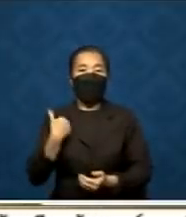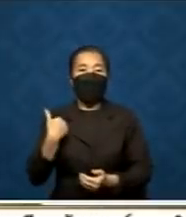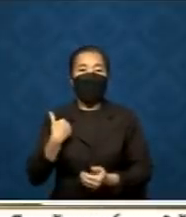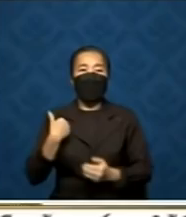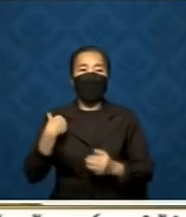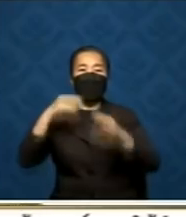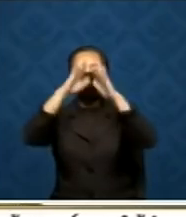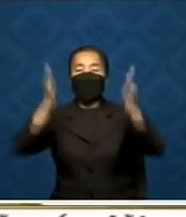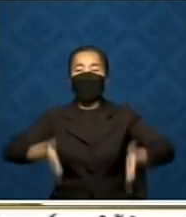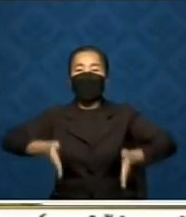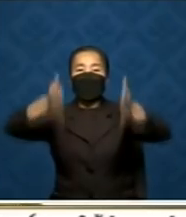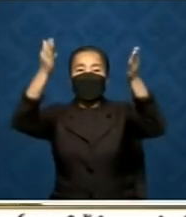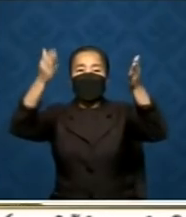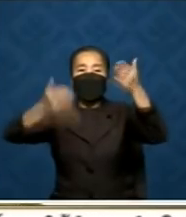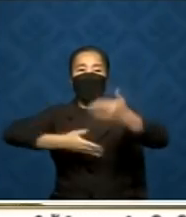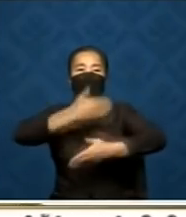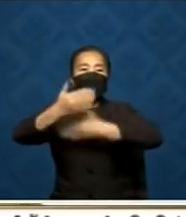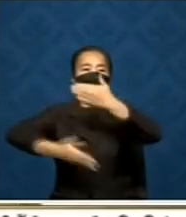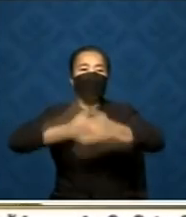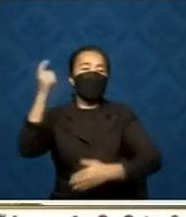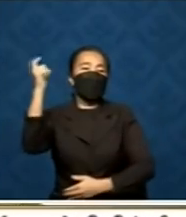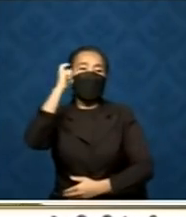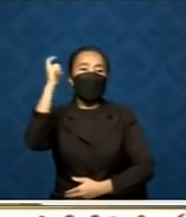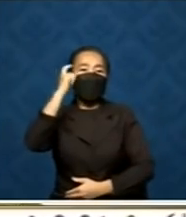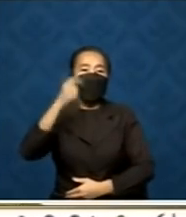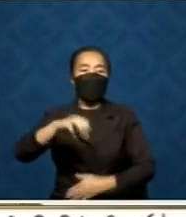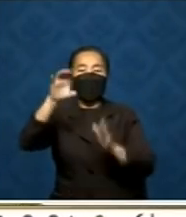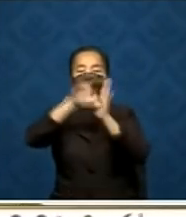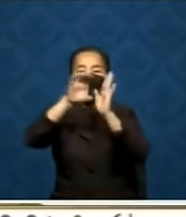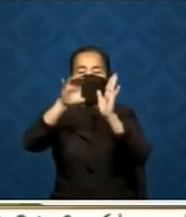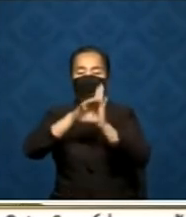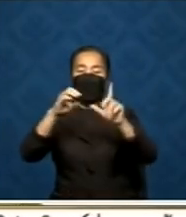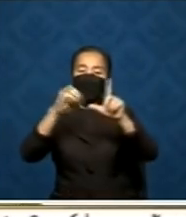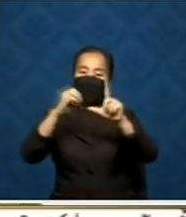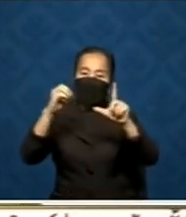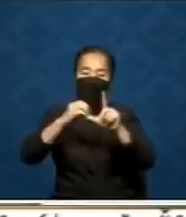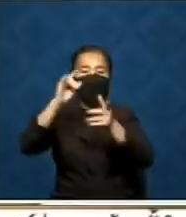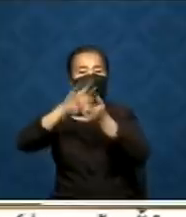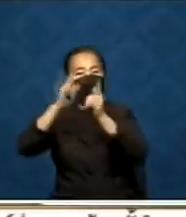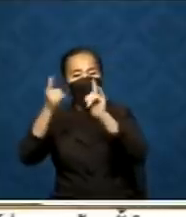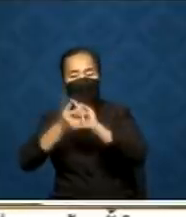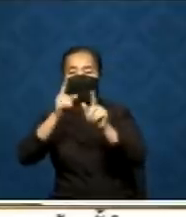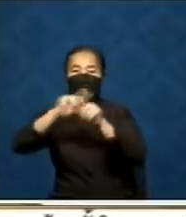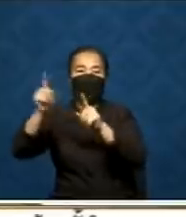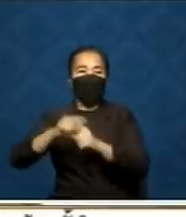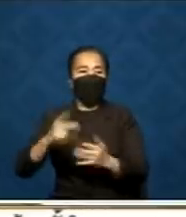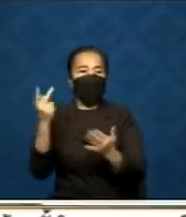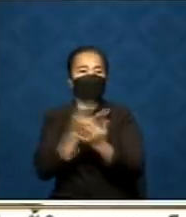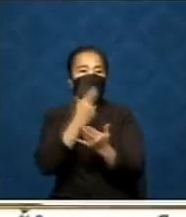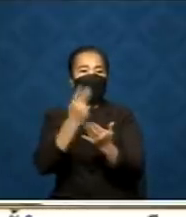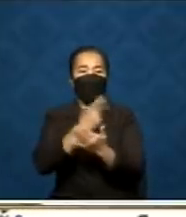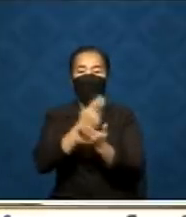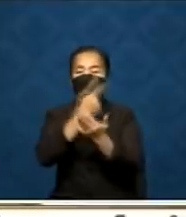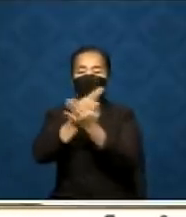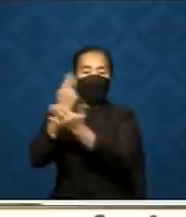ห้างใหญ่ห้างใหญ่ผมไม่อยากเอ่ยชื่อนะบิ๊กซีแมคโครโลตัสเซ็นทรัลกำไรผลประกอบการ